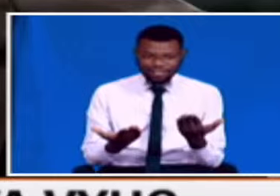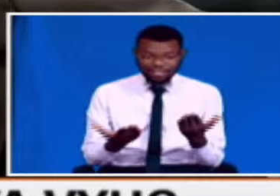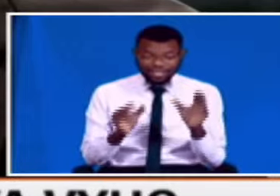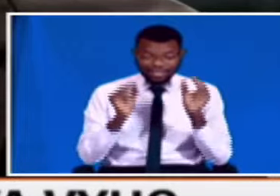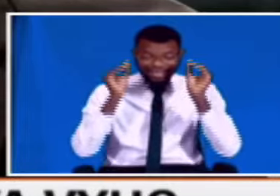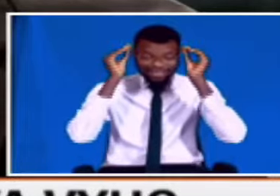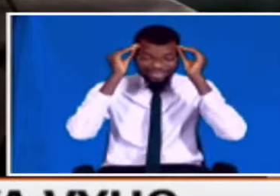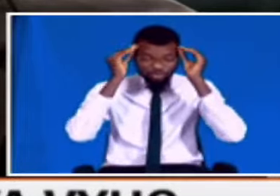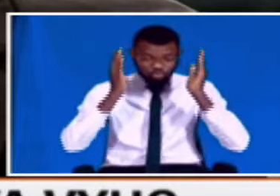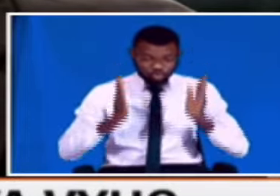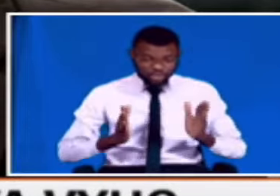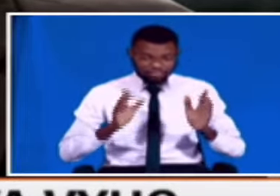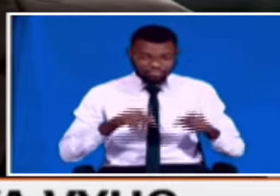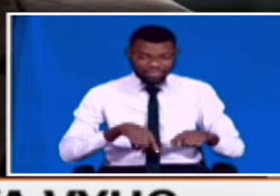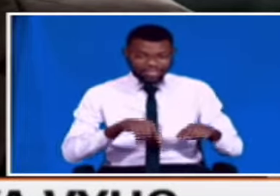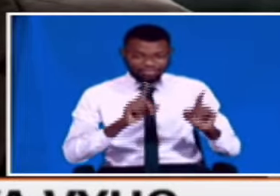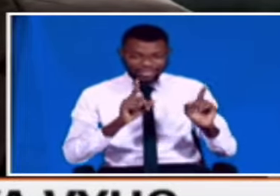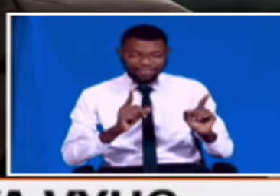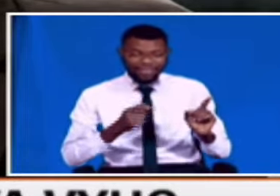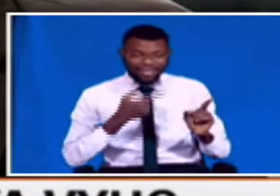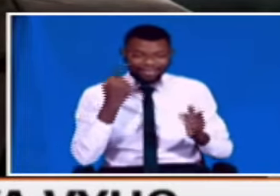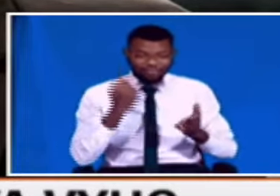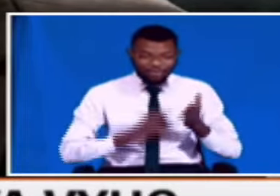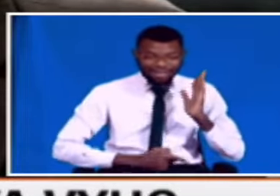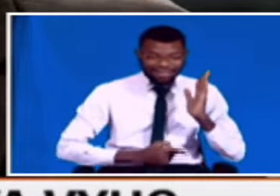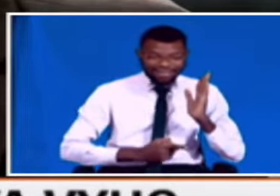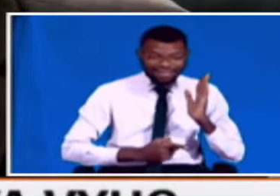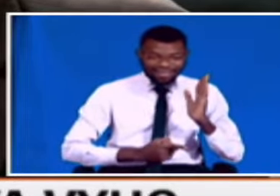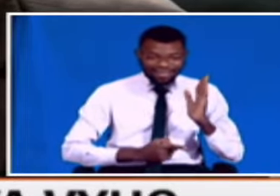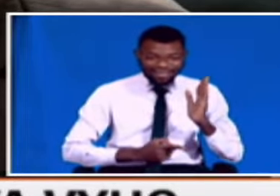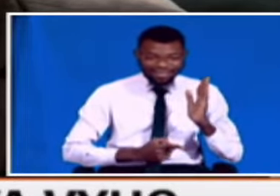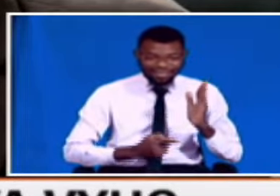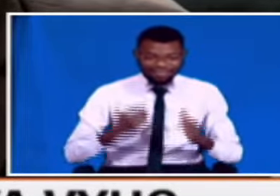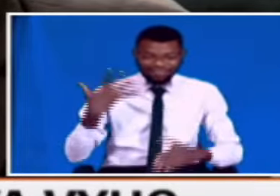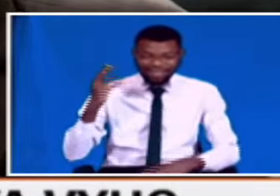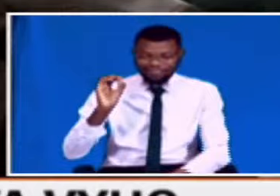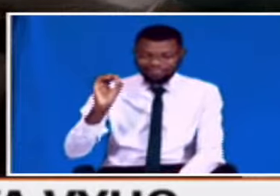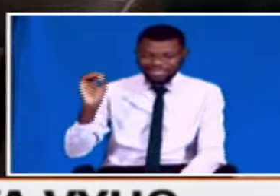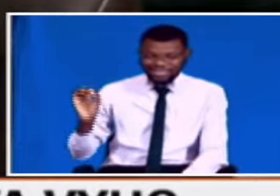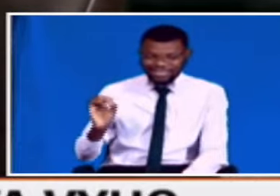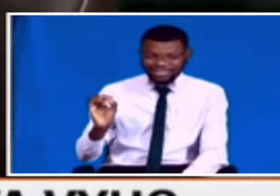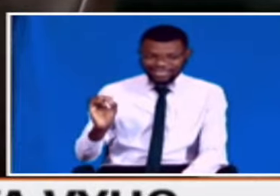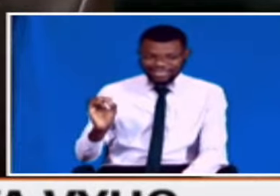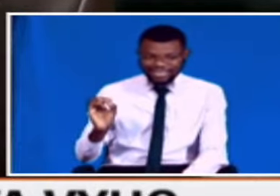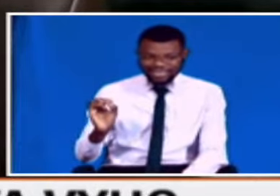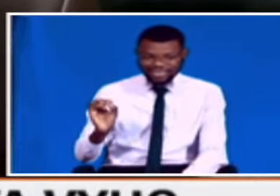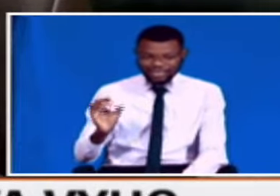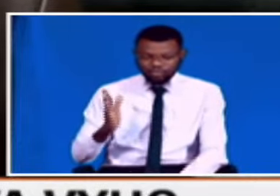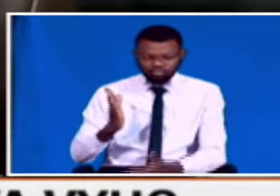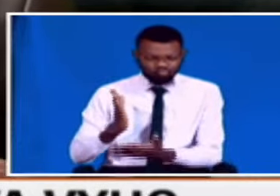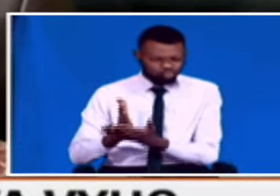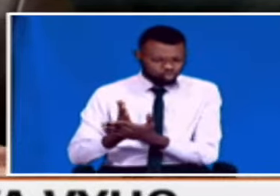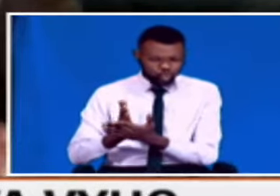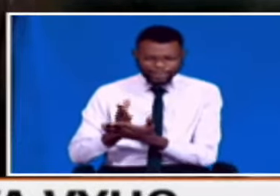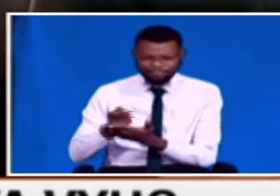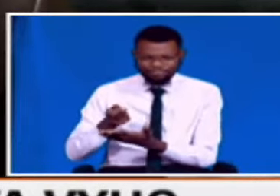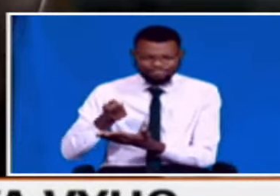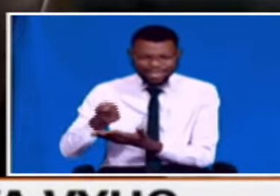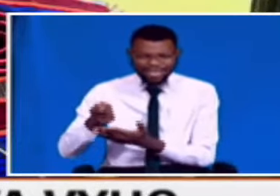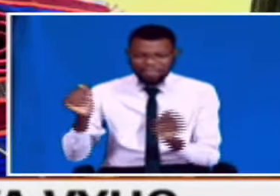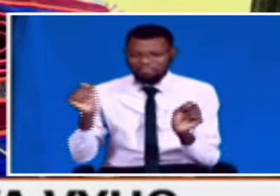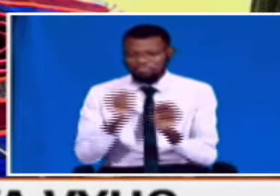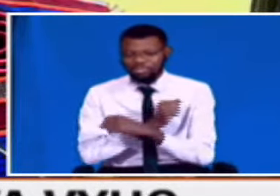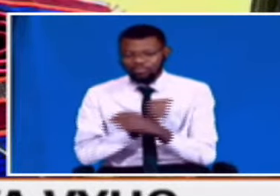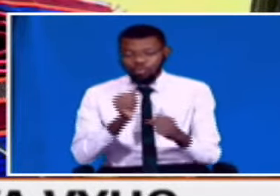are saying is that 5% they cannot afford. How can they be